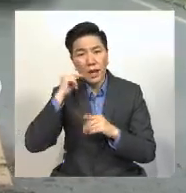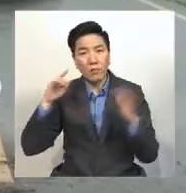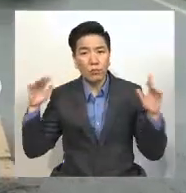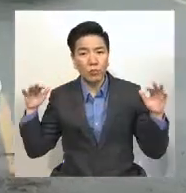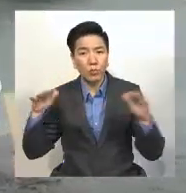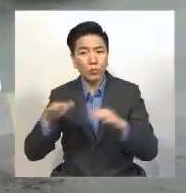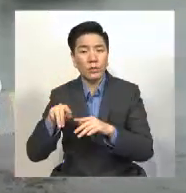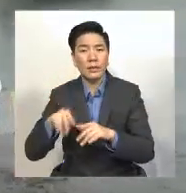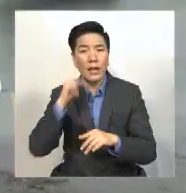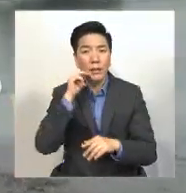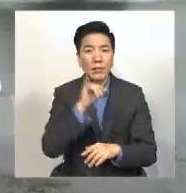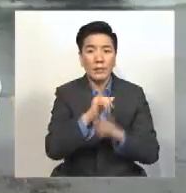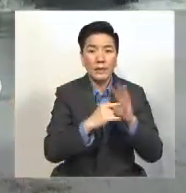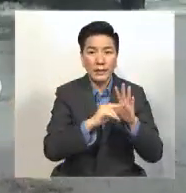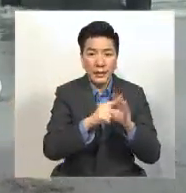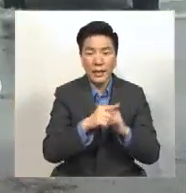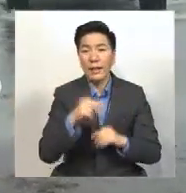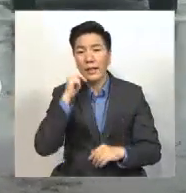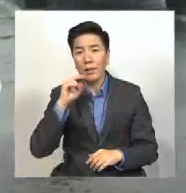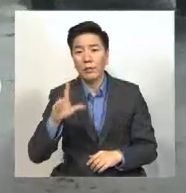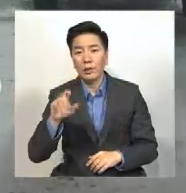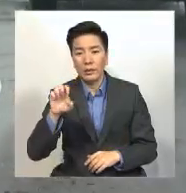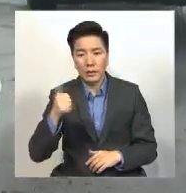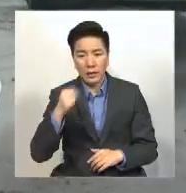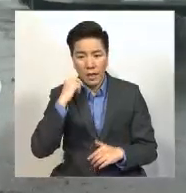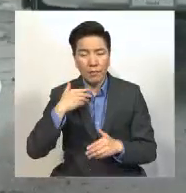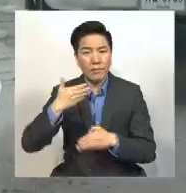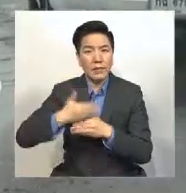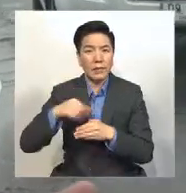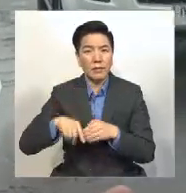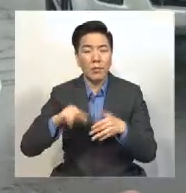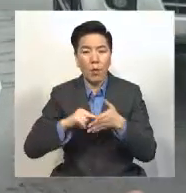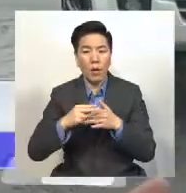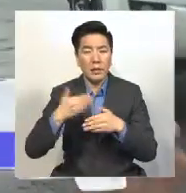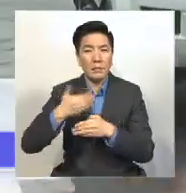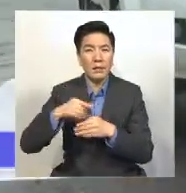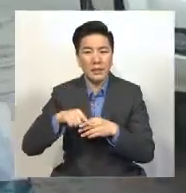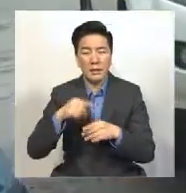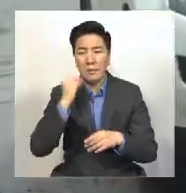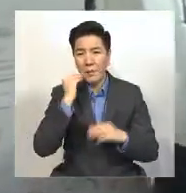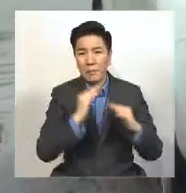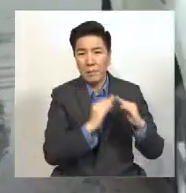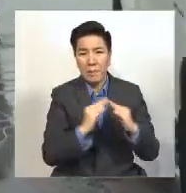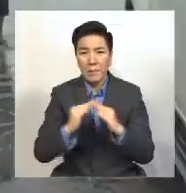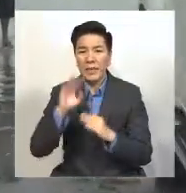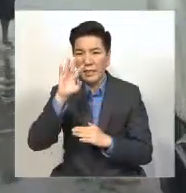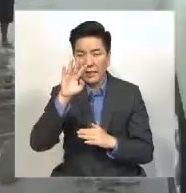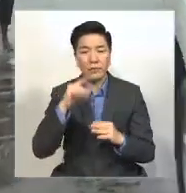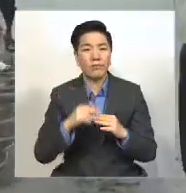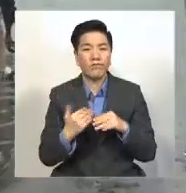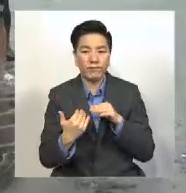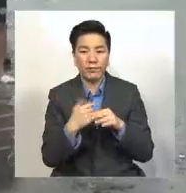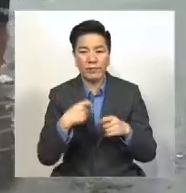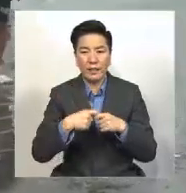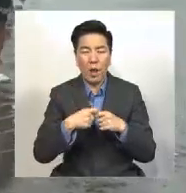ยังกับน้ำชีนะครับนี่คือสถานการณ์น้ำตอนนี้ถูกปิดกั้นไปทั้งหมดนะครับ4หมู่บ้านครับตอนนี้เข้าออกลำบากครับ